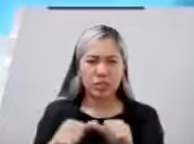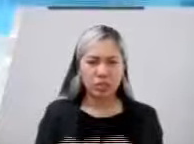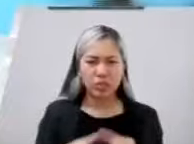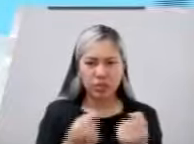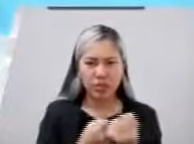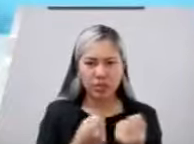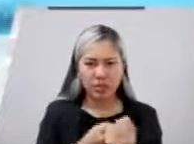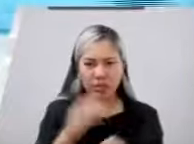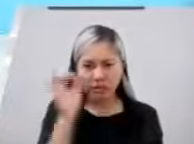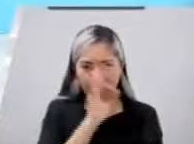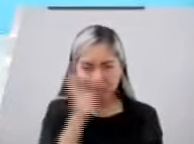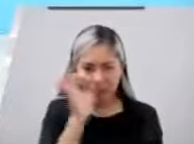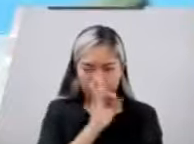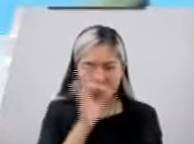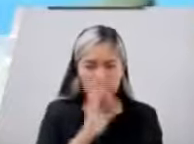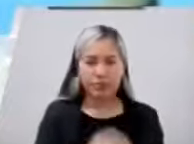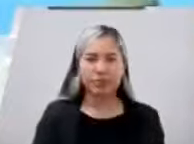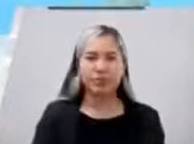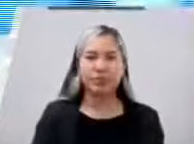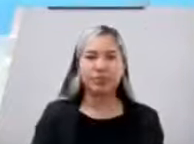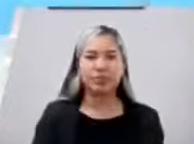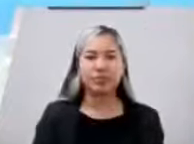kanyang kapatid.